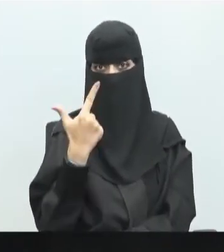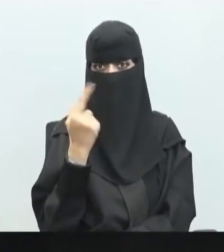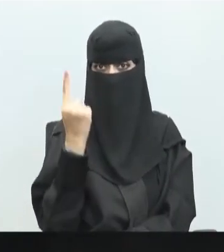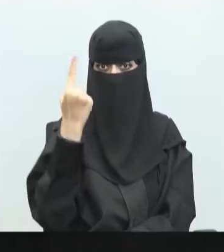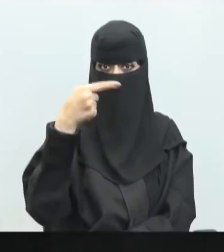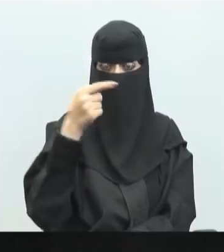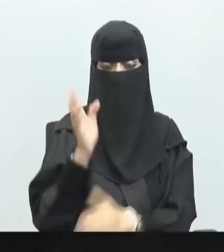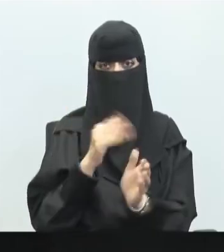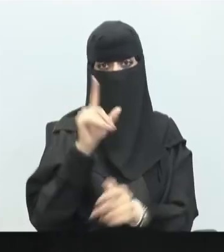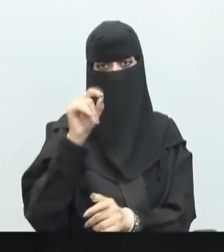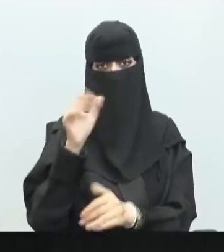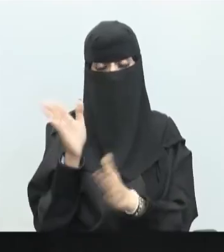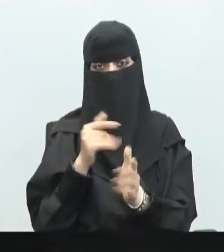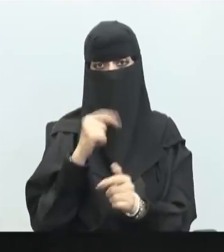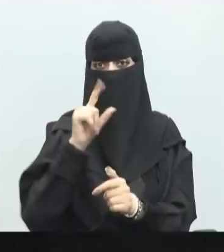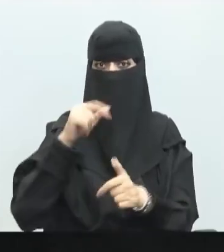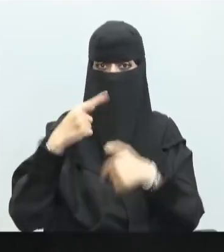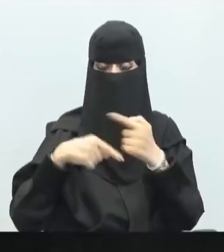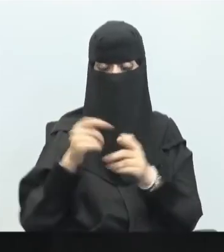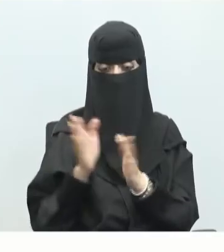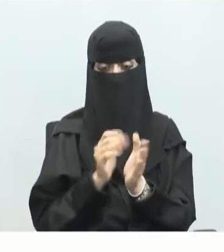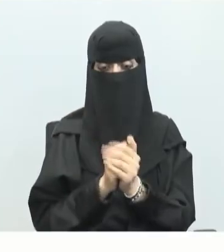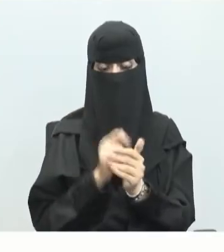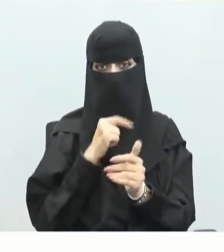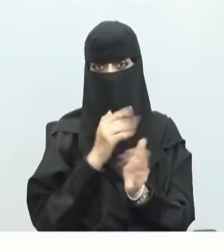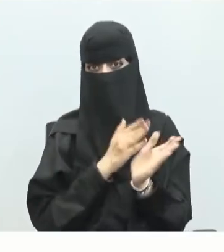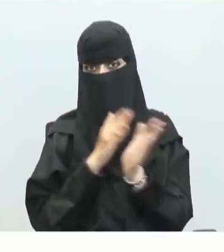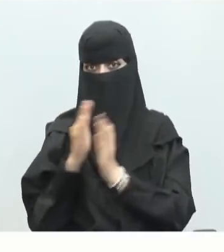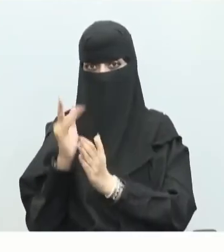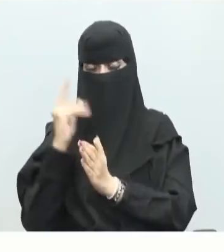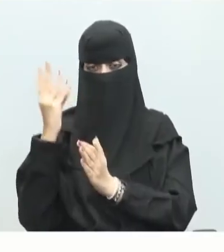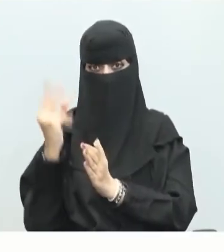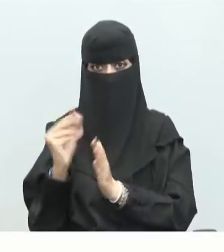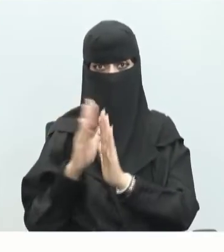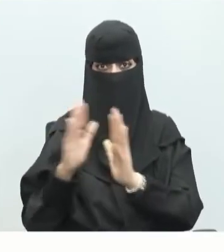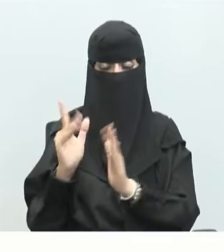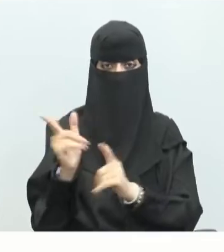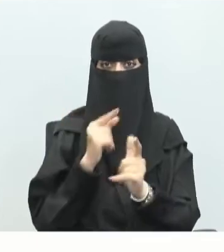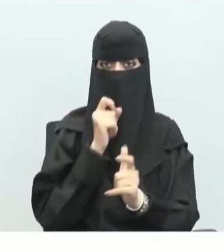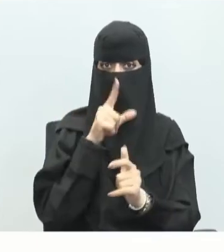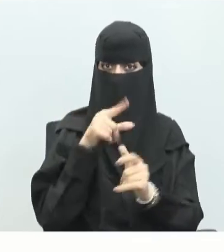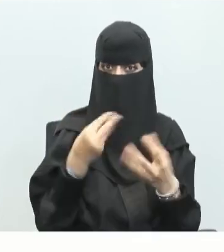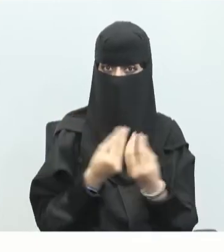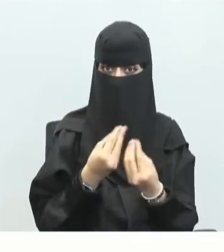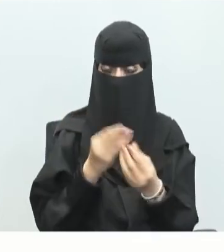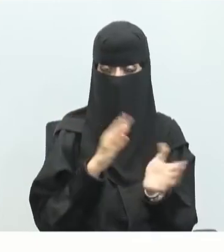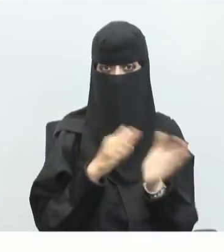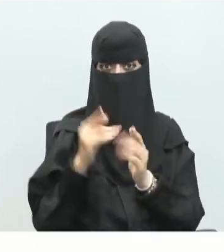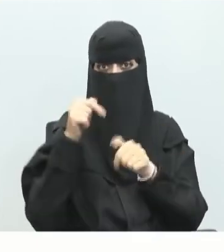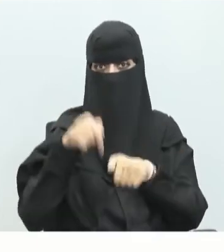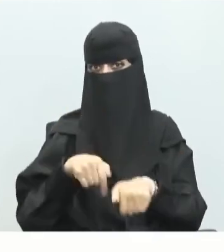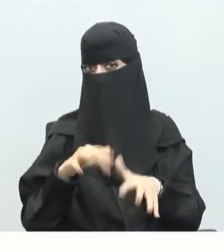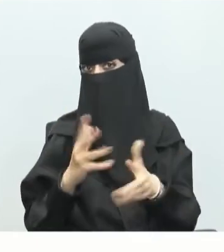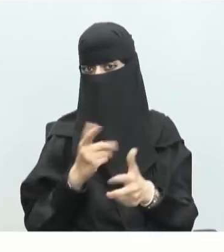17 رايحين 17 انتهينا من عند هذه الكرات ونطقنا سويا العدد 17